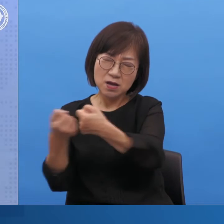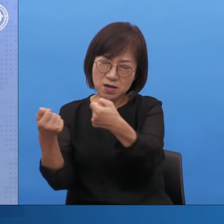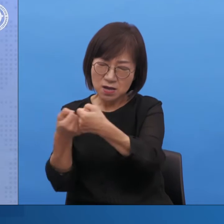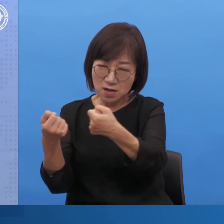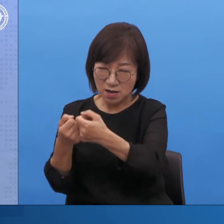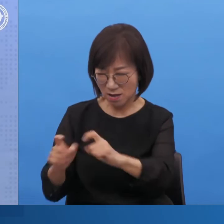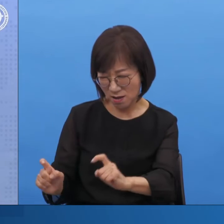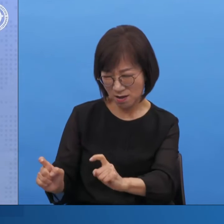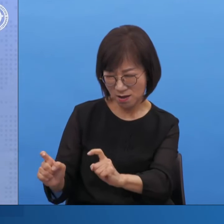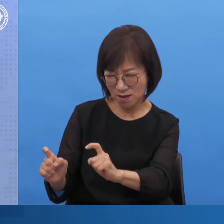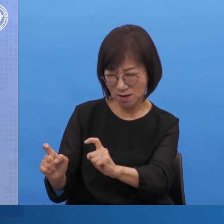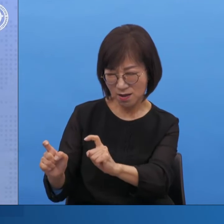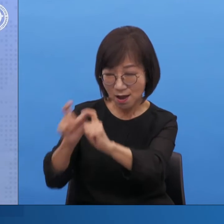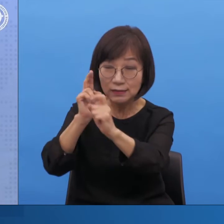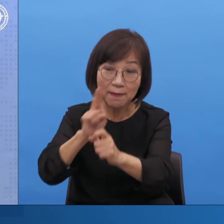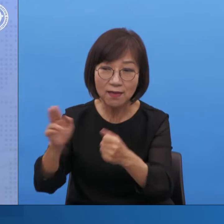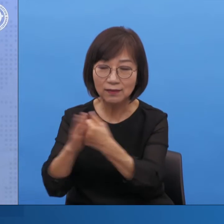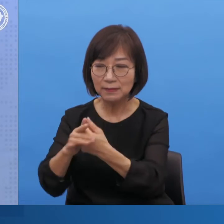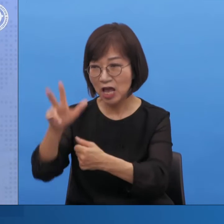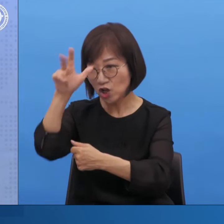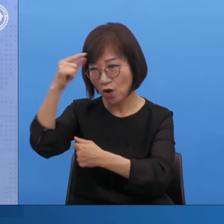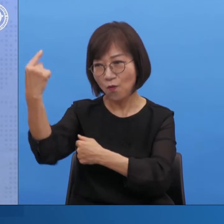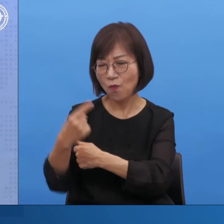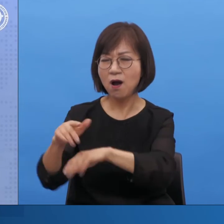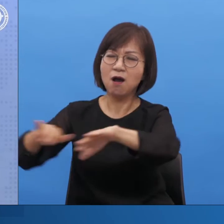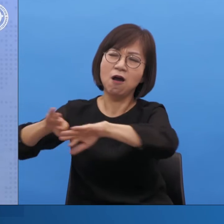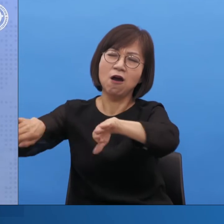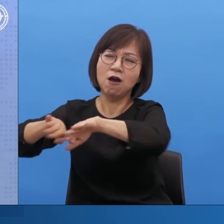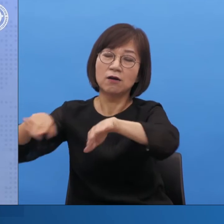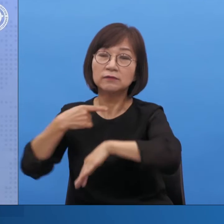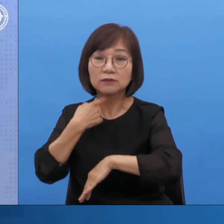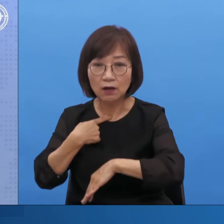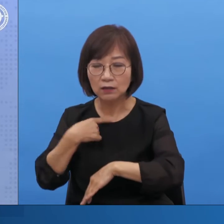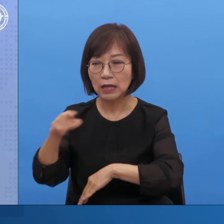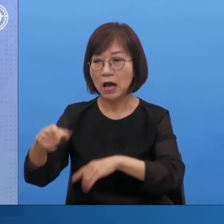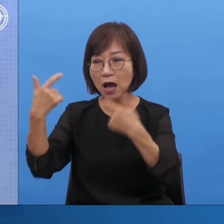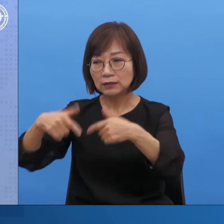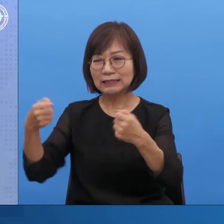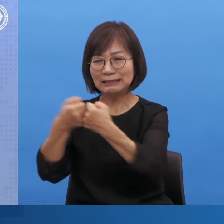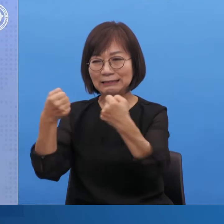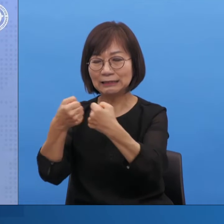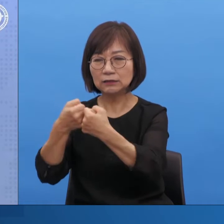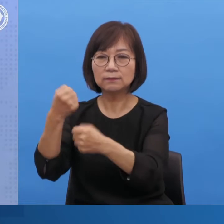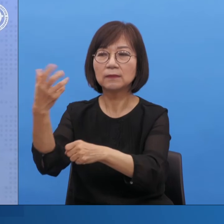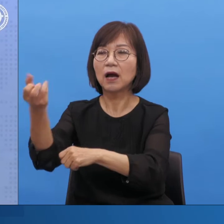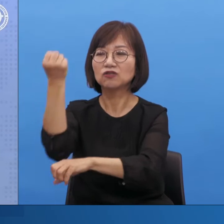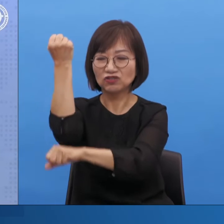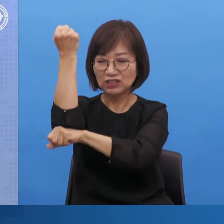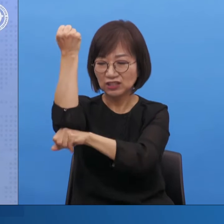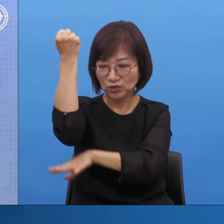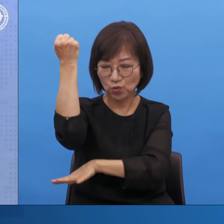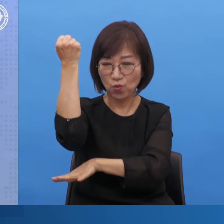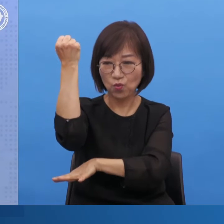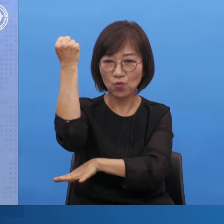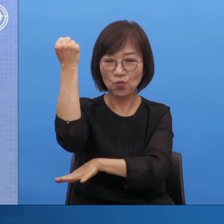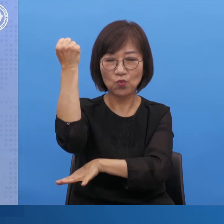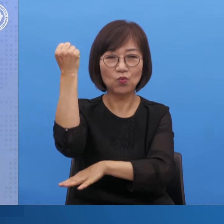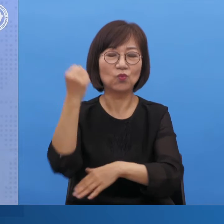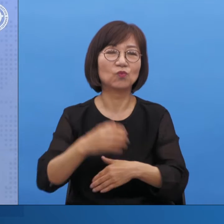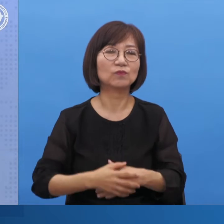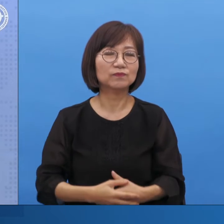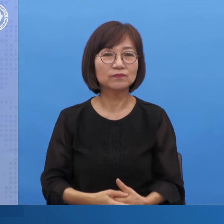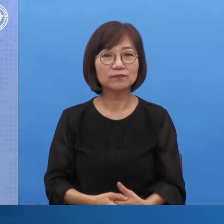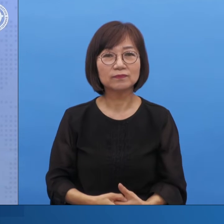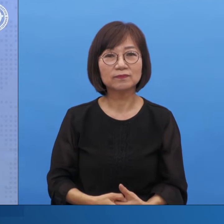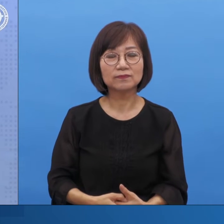그는 싸움으로 기초를 안 해요. And then the church that was previously before I came here, their foundation of their church was just fighting to the point where even police had to come and